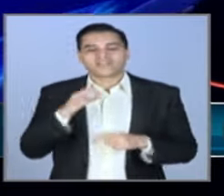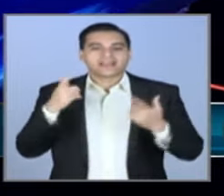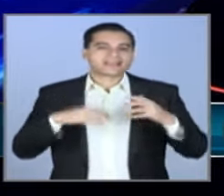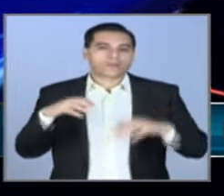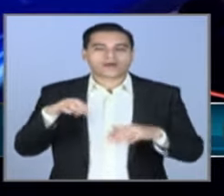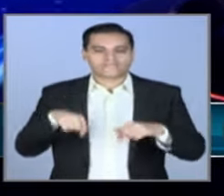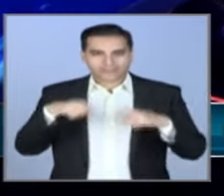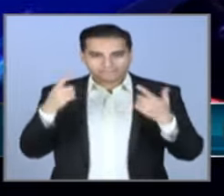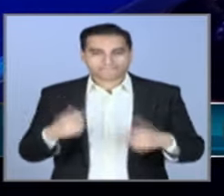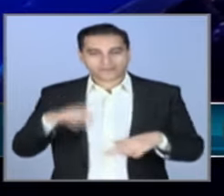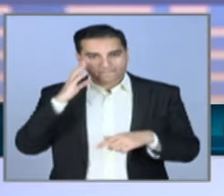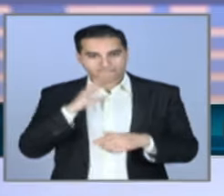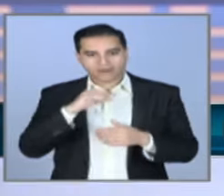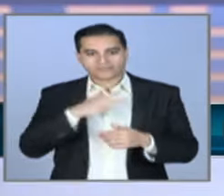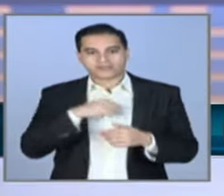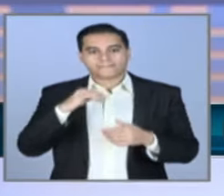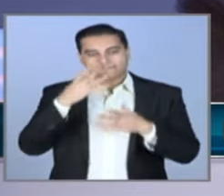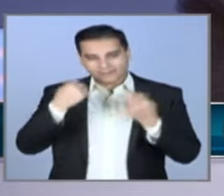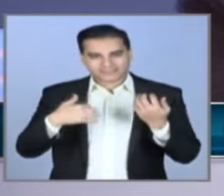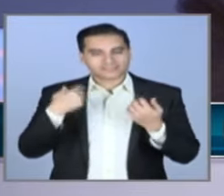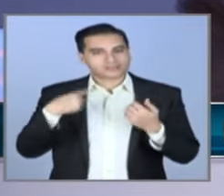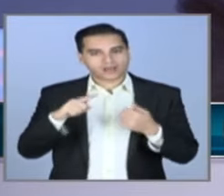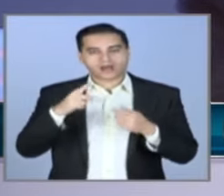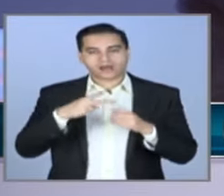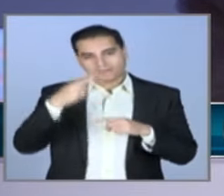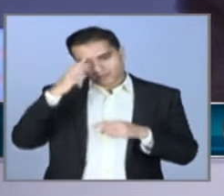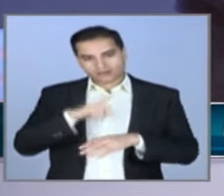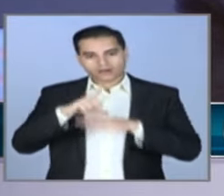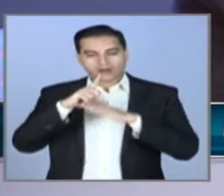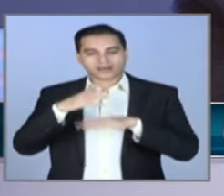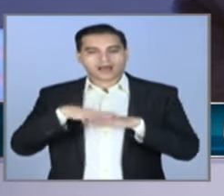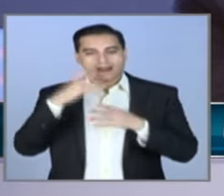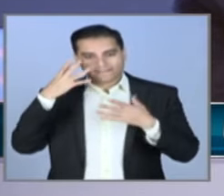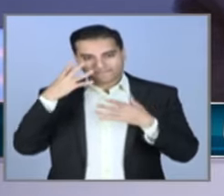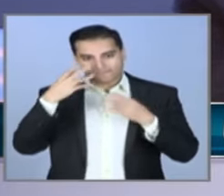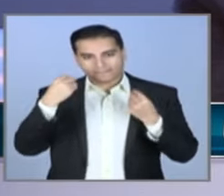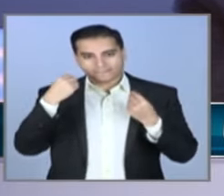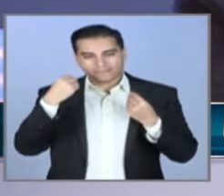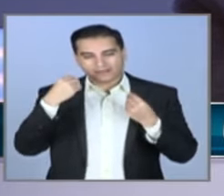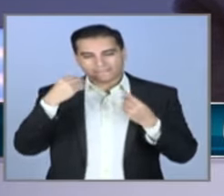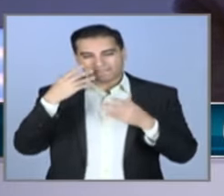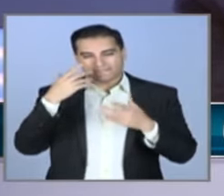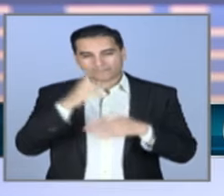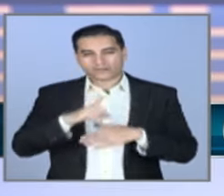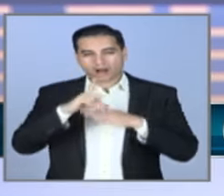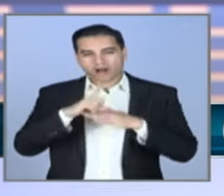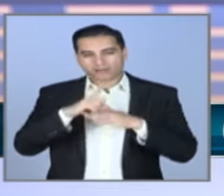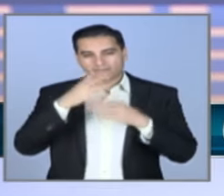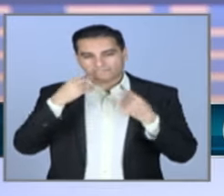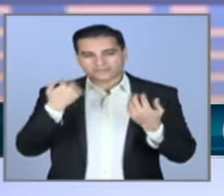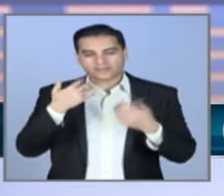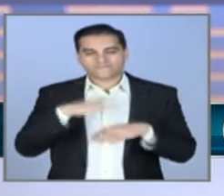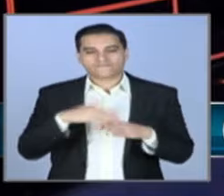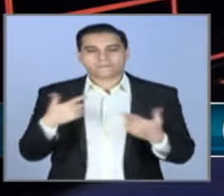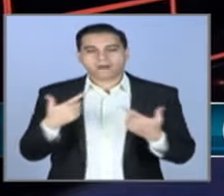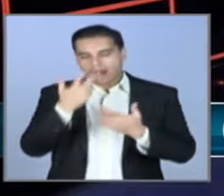تقع مدينة مكسيكو سيتي؟ مكسيك. صح. من هو قائد المسلمين في معركة اليرموك عام 15 هجرياً؟